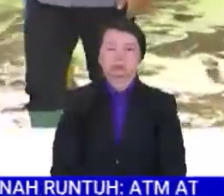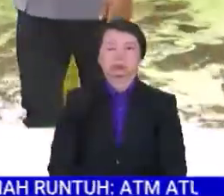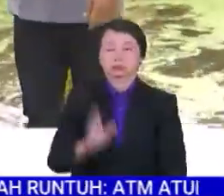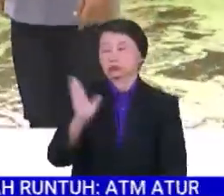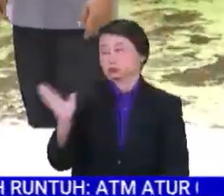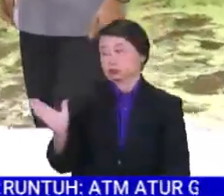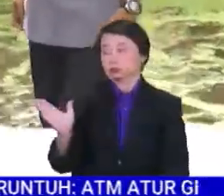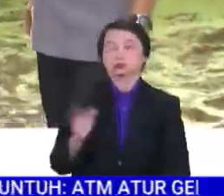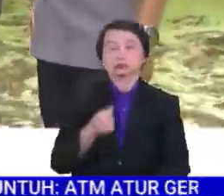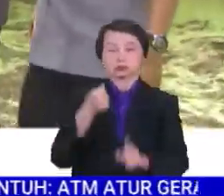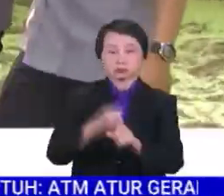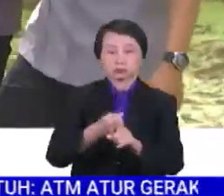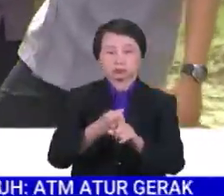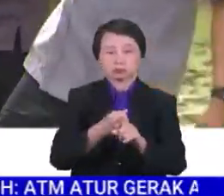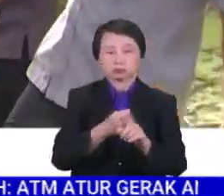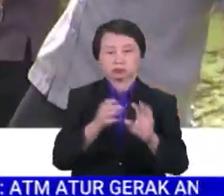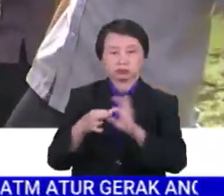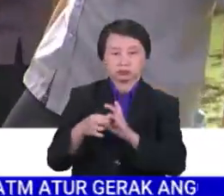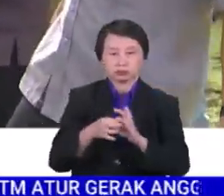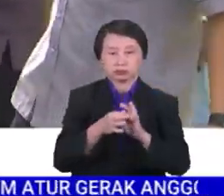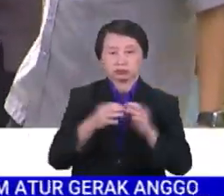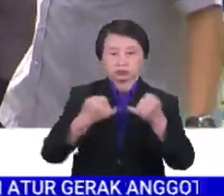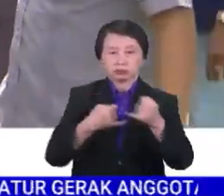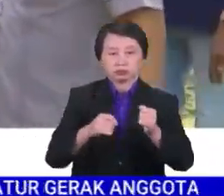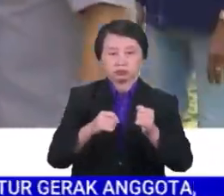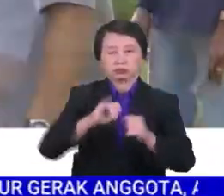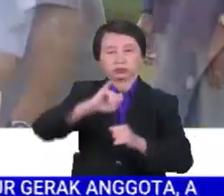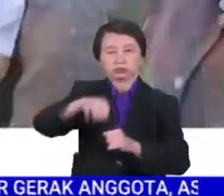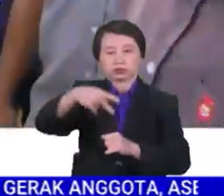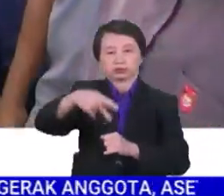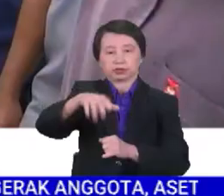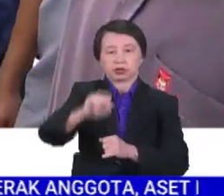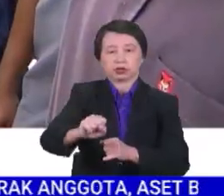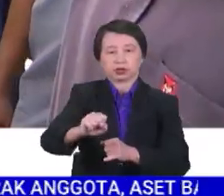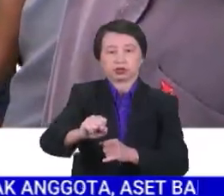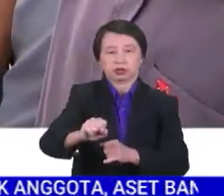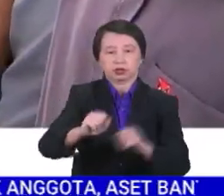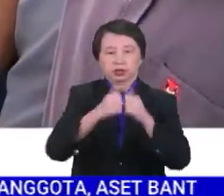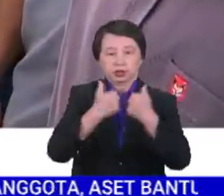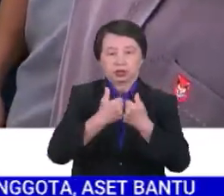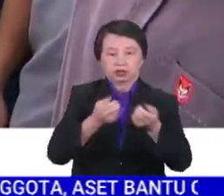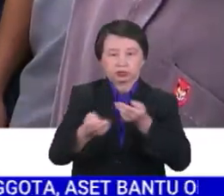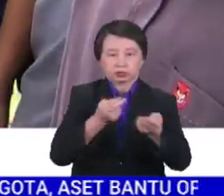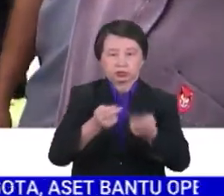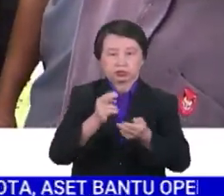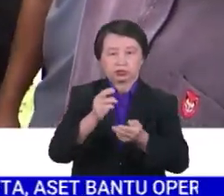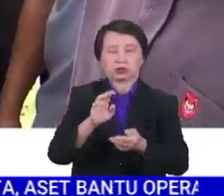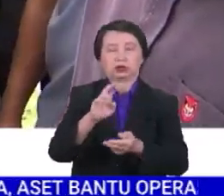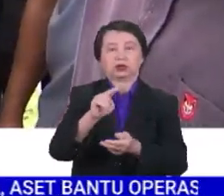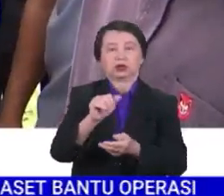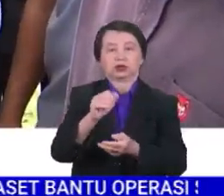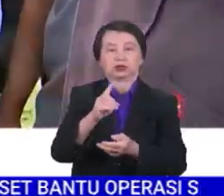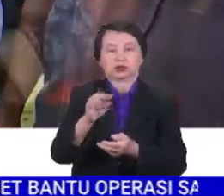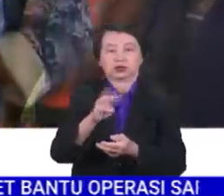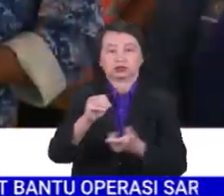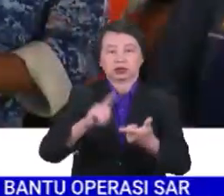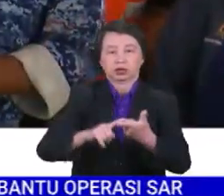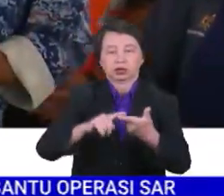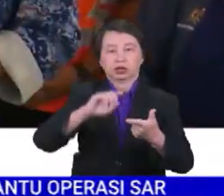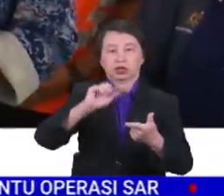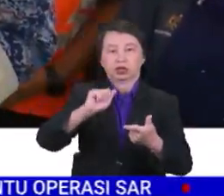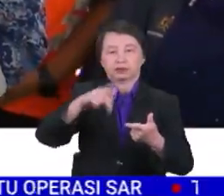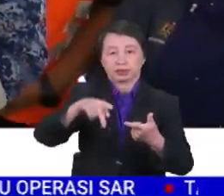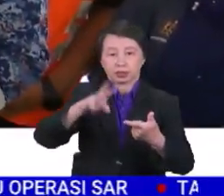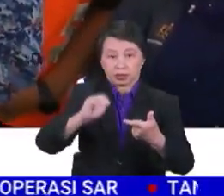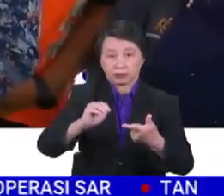Beliau juga telah mengarahkan koordinasi antara Jabatan Pengairan dan Saliran JPS, Agensi Pengurusan Bencana Negara NADMA dan Angkatan Pertahanan